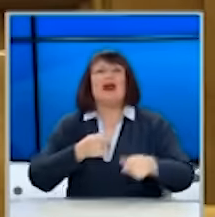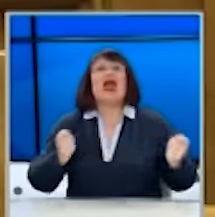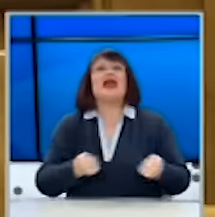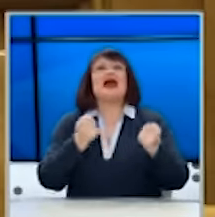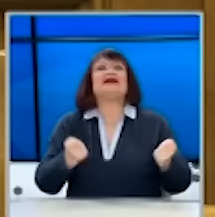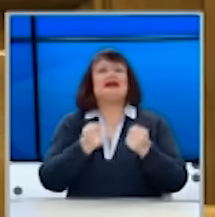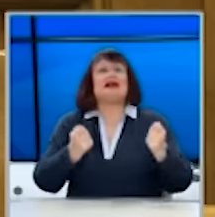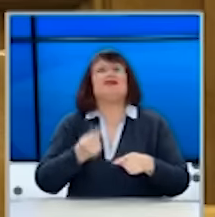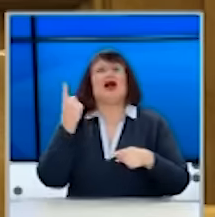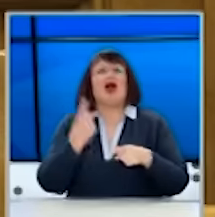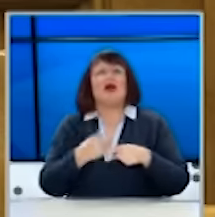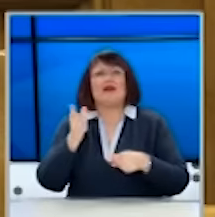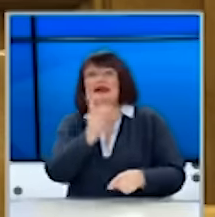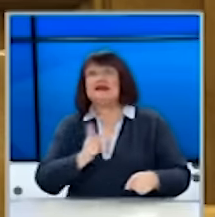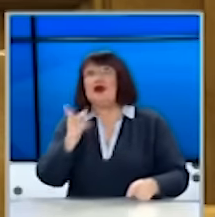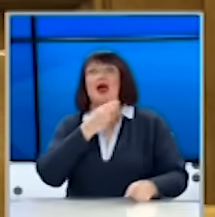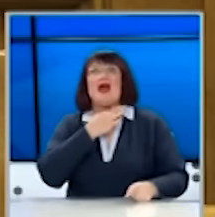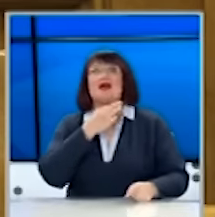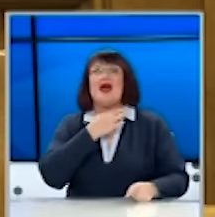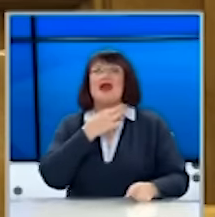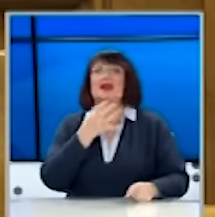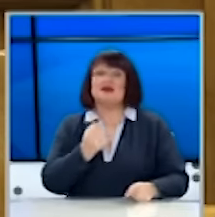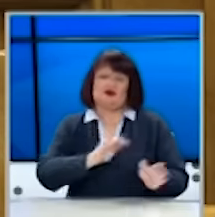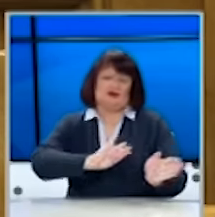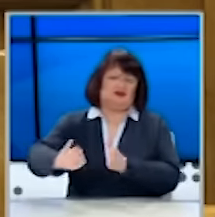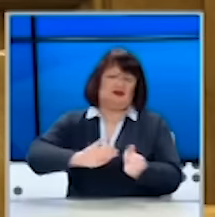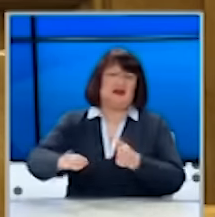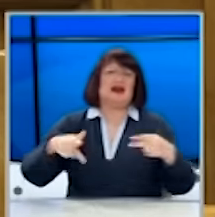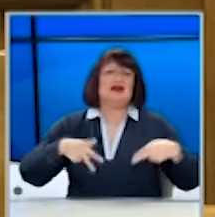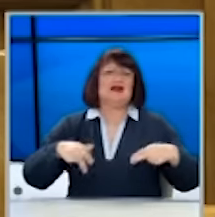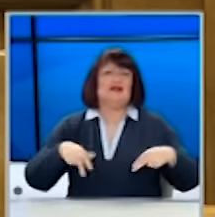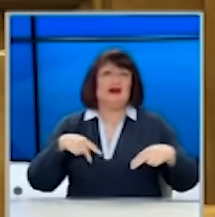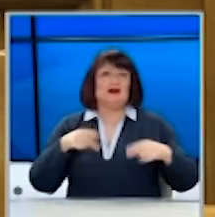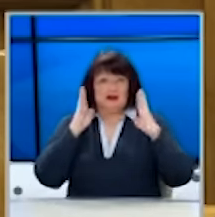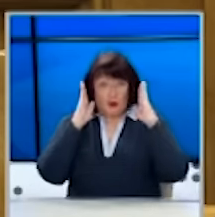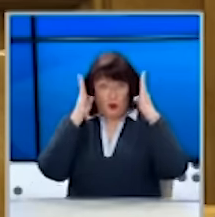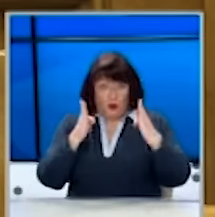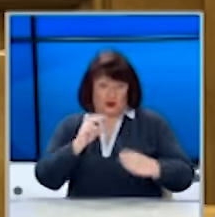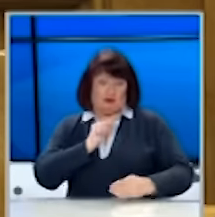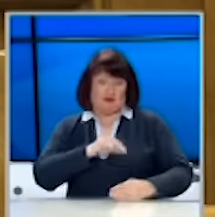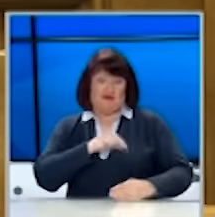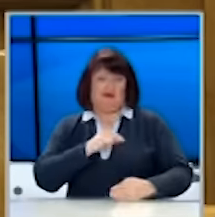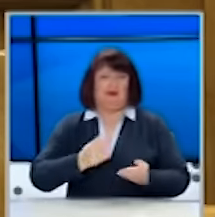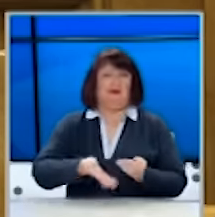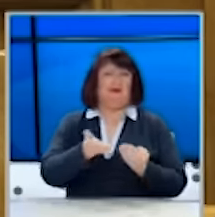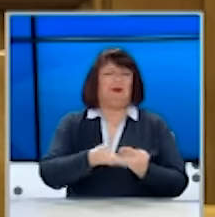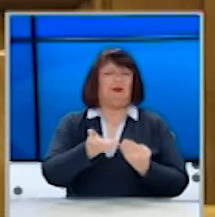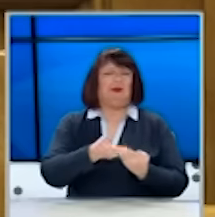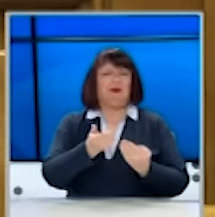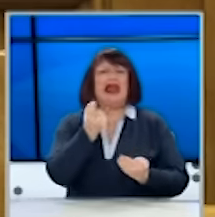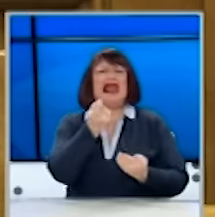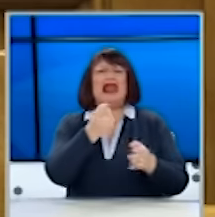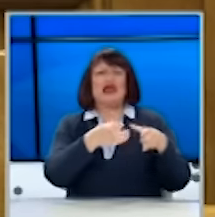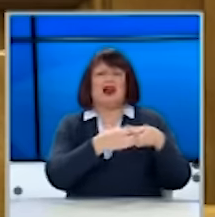οι λαϊκές, οι κοινωνικές ανάγκες θυσιάζονται στο βωμό του κέρδους, της εξυπηρέτησής του από